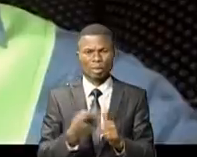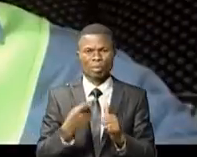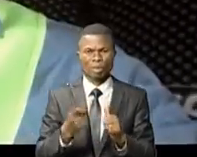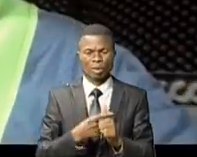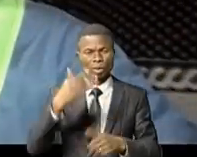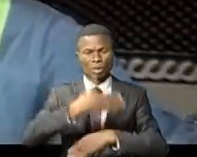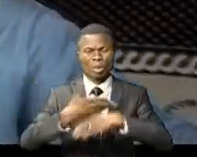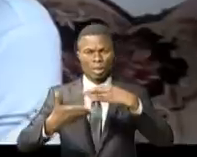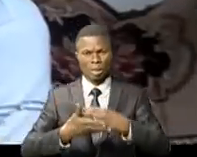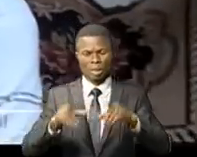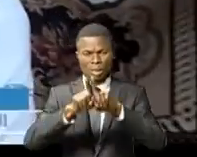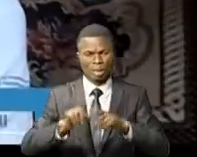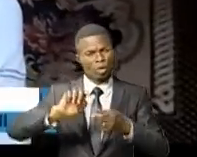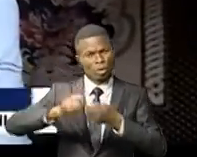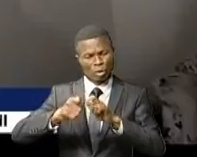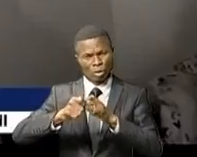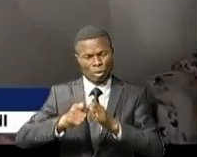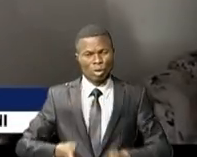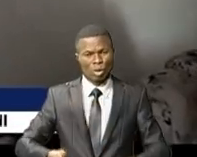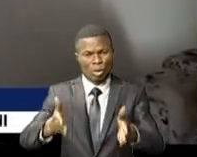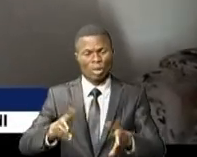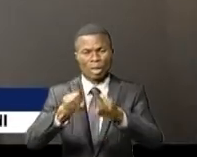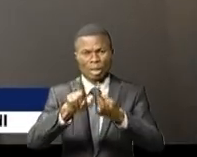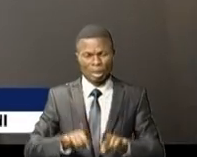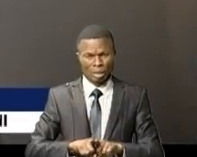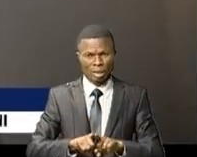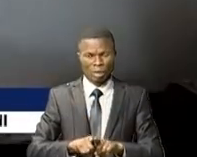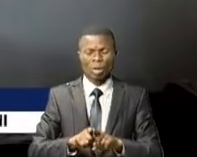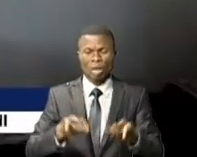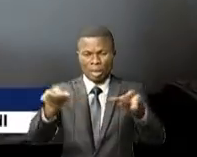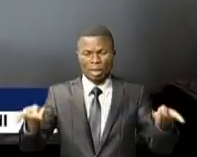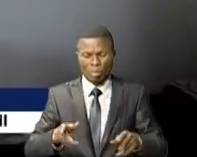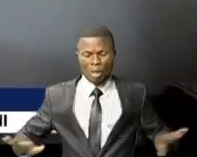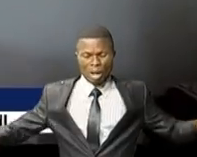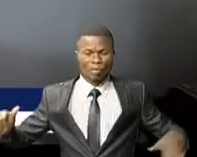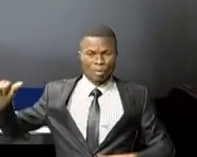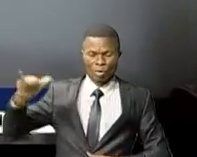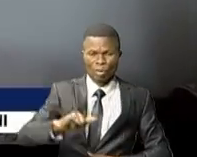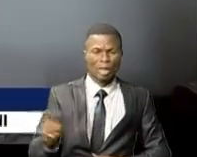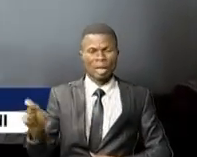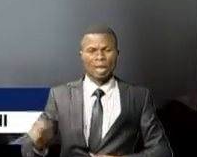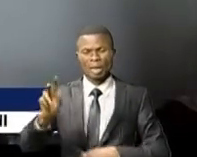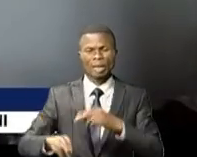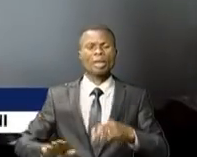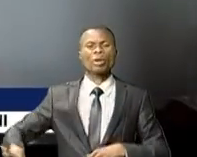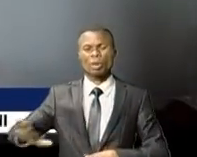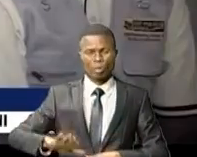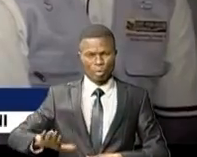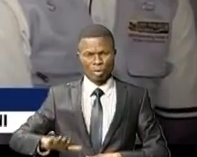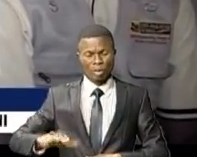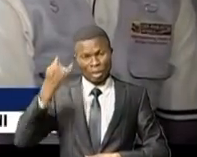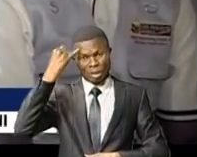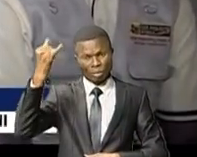la construction et la réhabilitation des routes, mais aussi des aéroports à travers le territoire national dans le